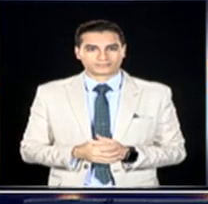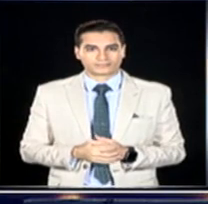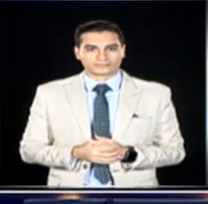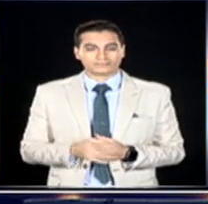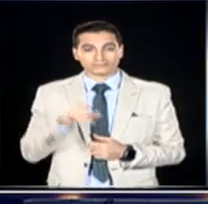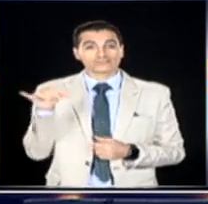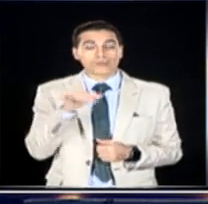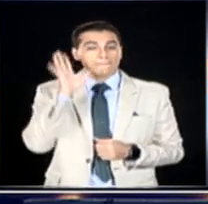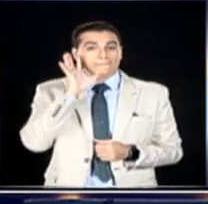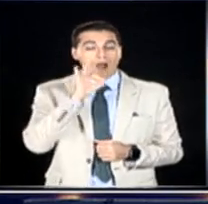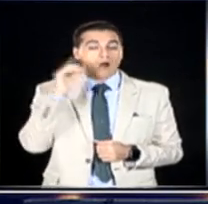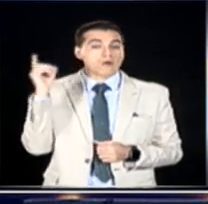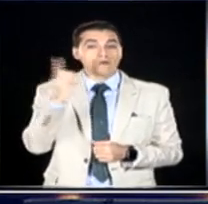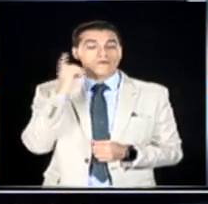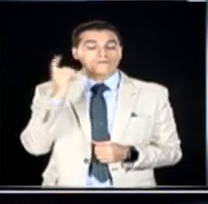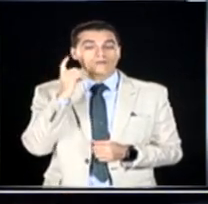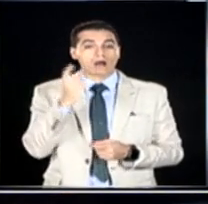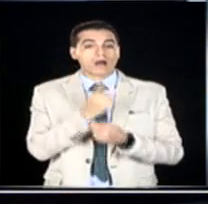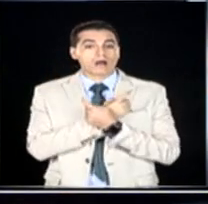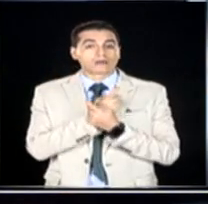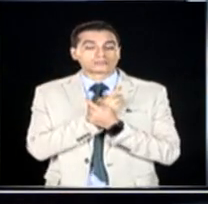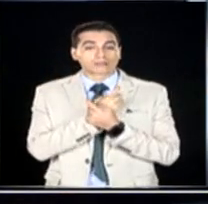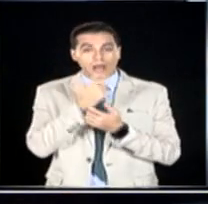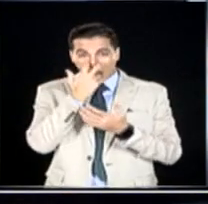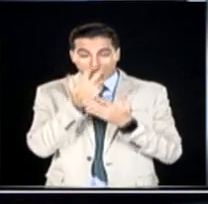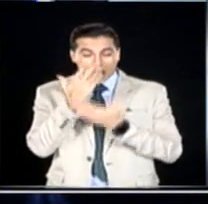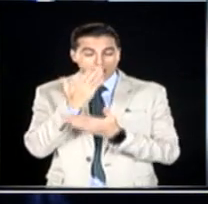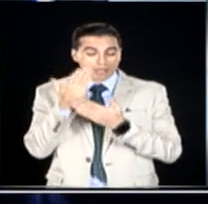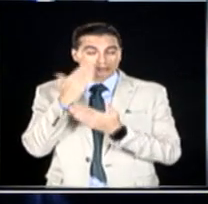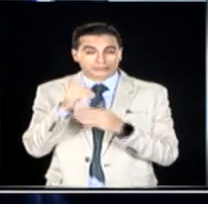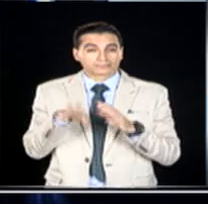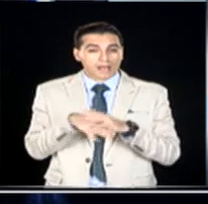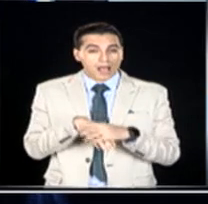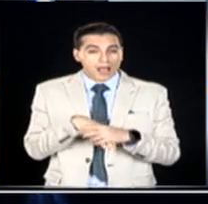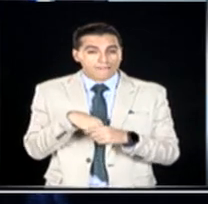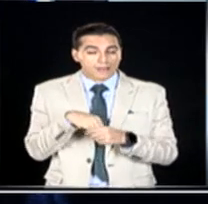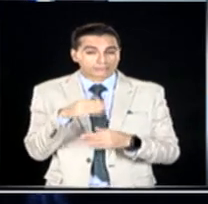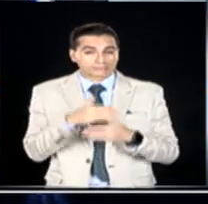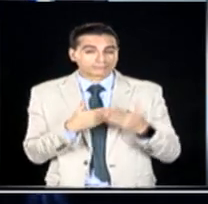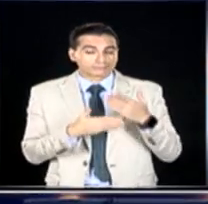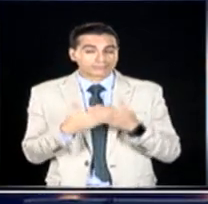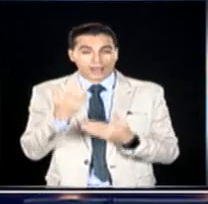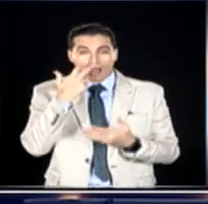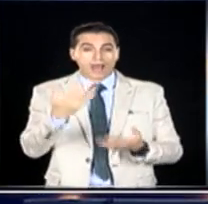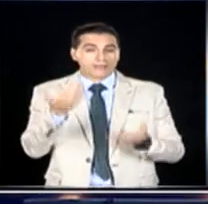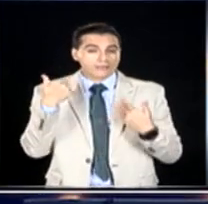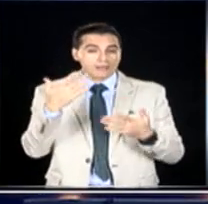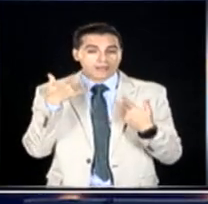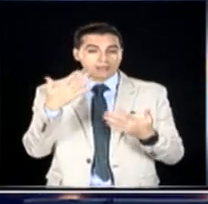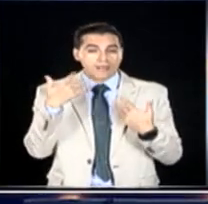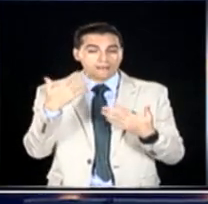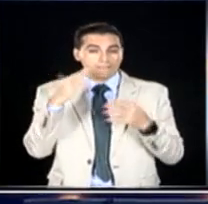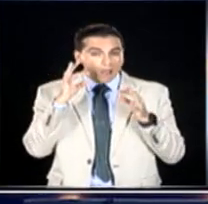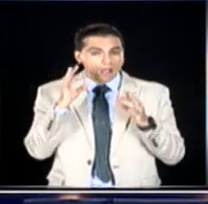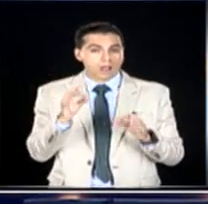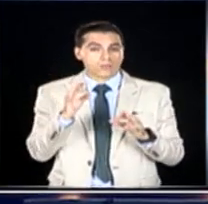من اهم المعالم الاثريه واقدمها في عصور ما قبل التاريخ في اوروبا